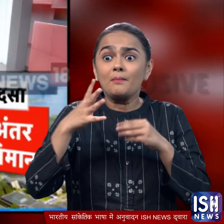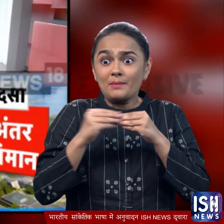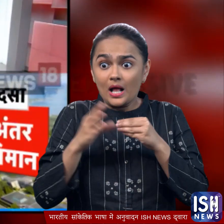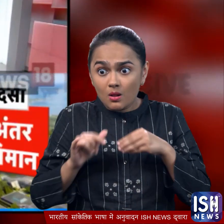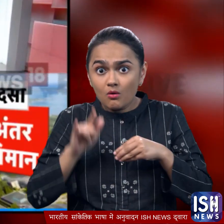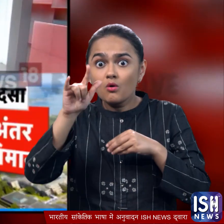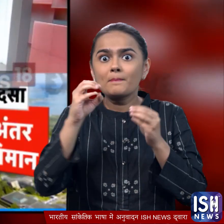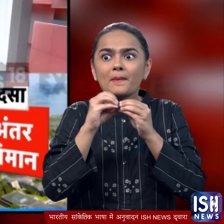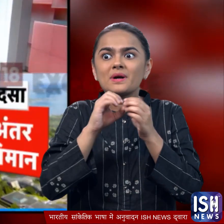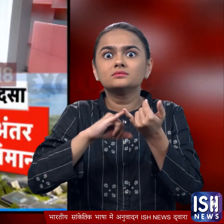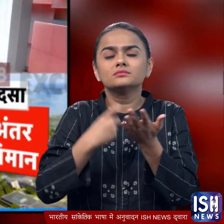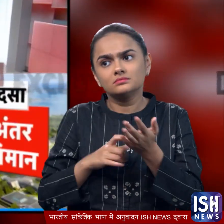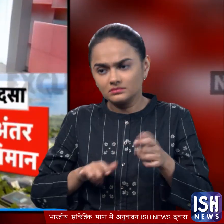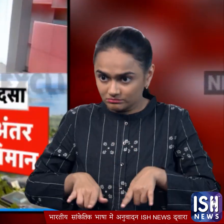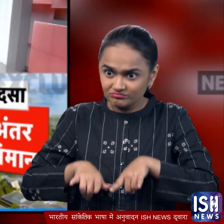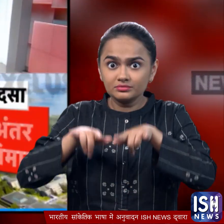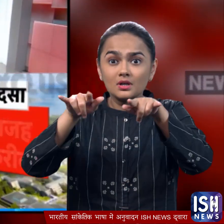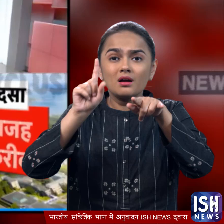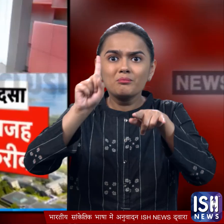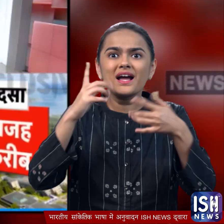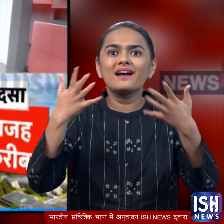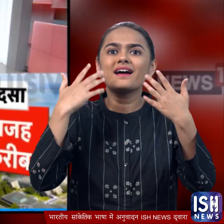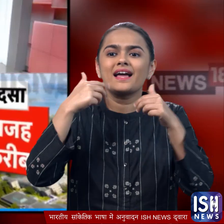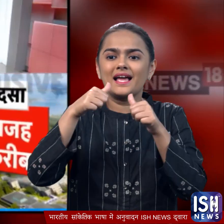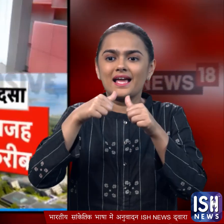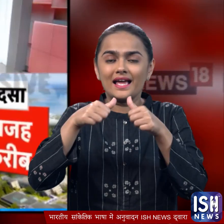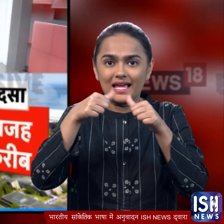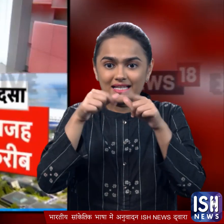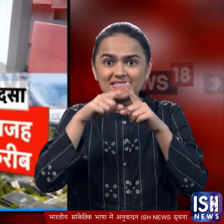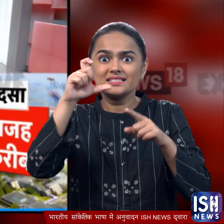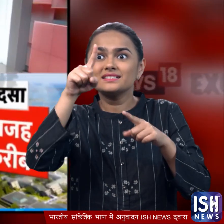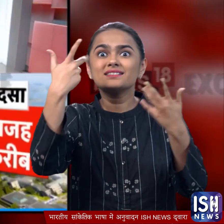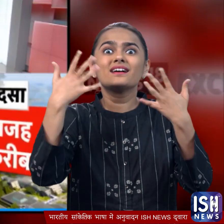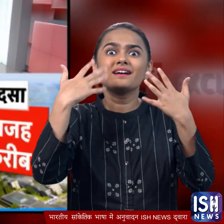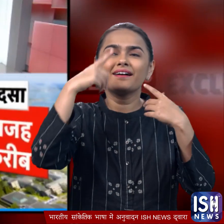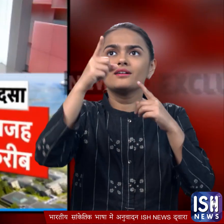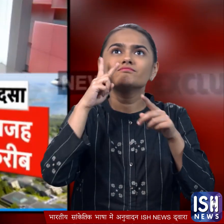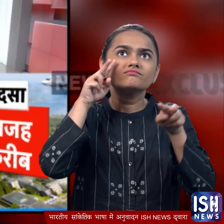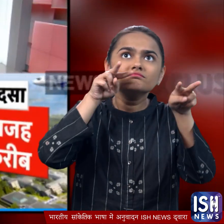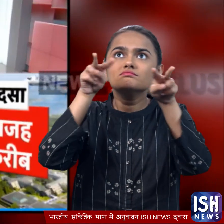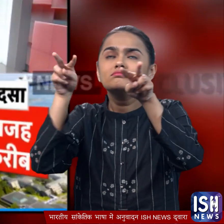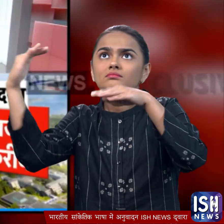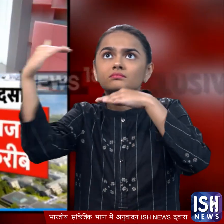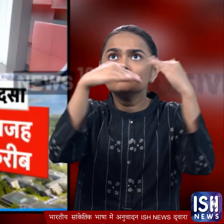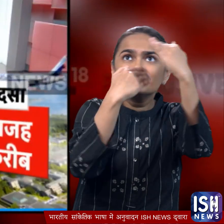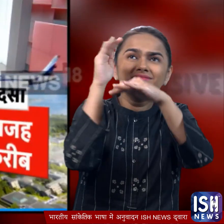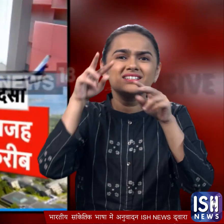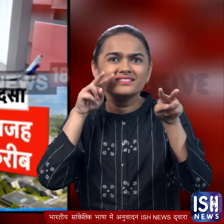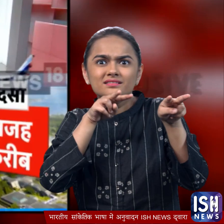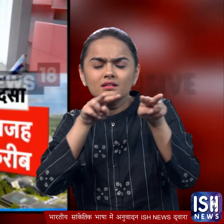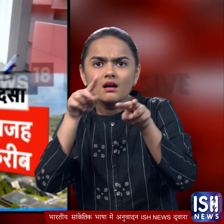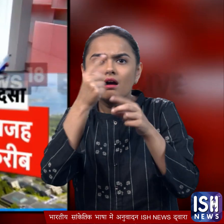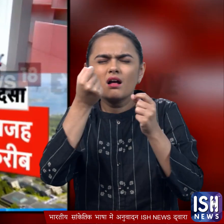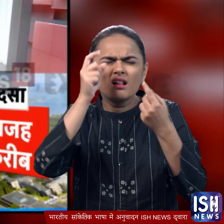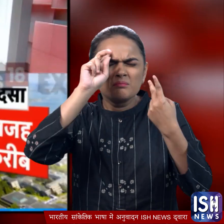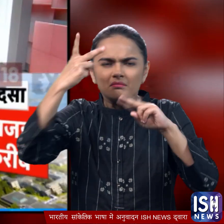बेंगलुरु से भुवनेश्वर के लिए उड़ा था। लेकिन खबर है कि एटीसी यानी एयर ट्रैफिक कंट्रोल के अधिकारियों और रडार पर निगरानी रखने वाले कर्मचारियों के बीच